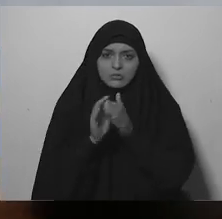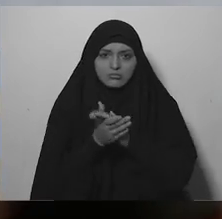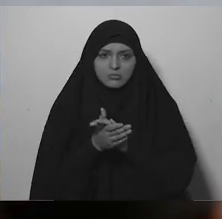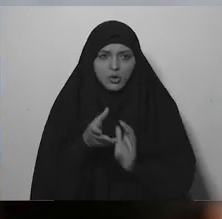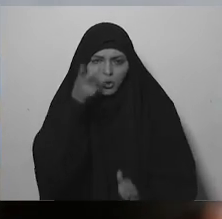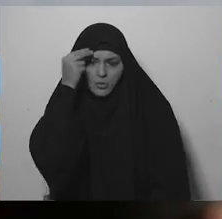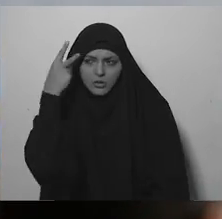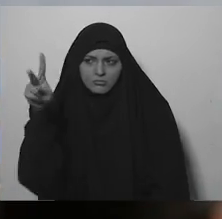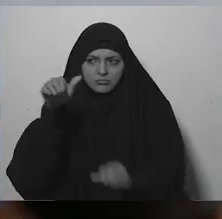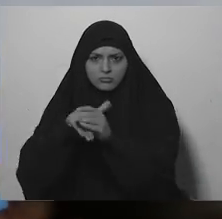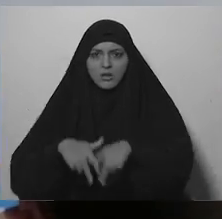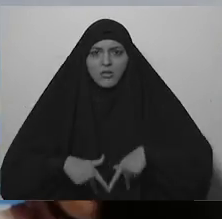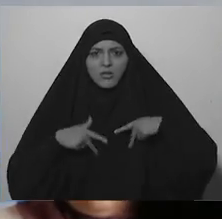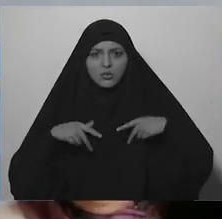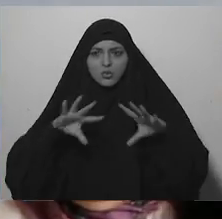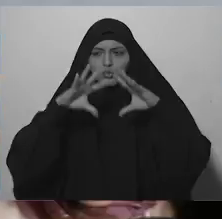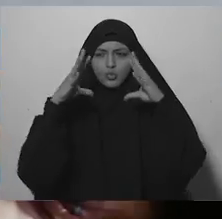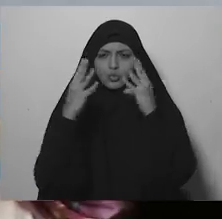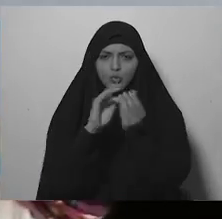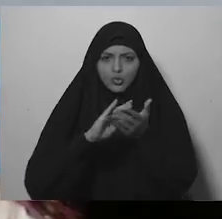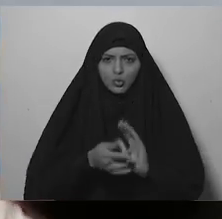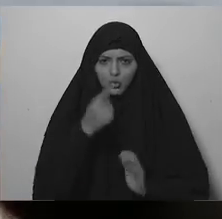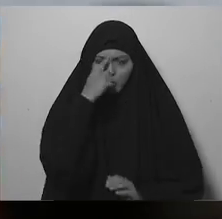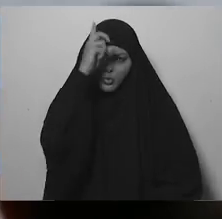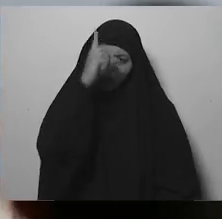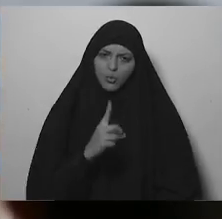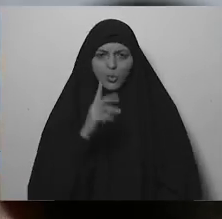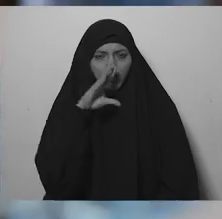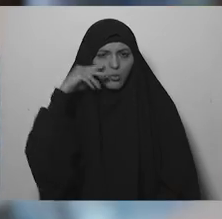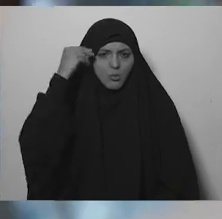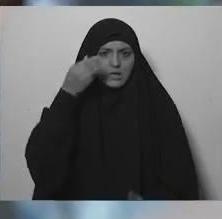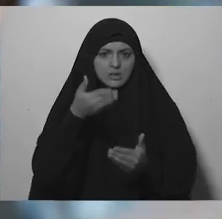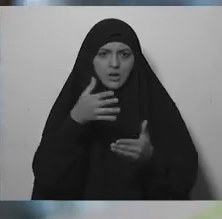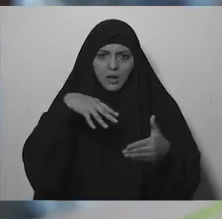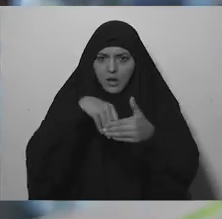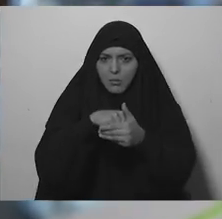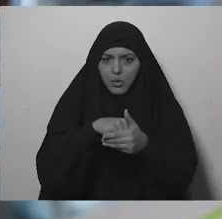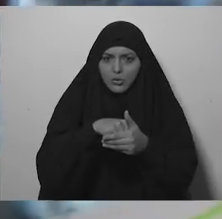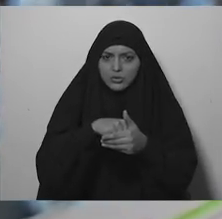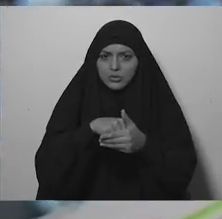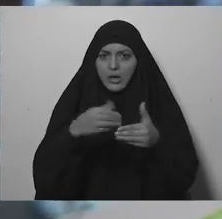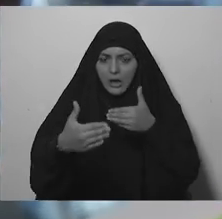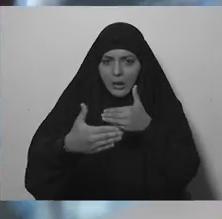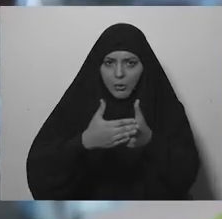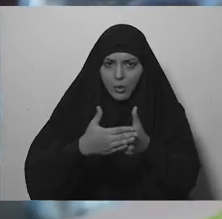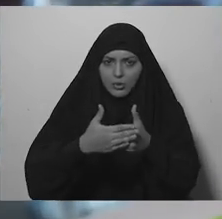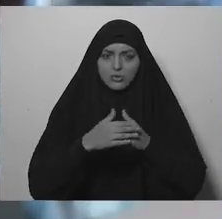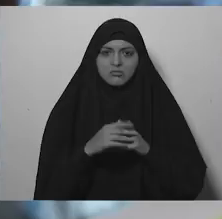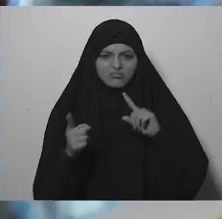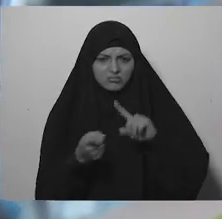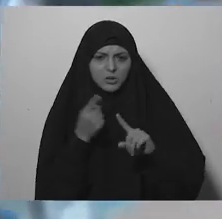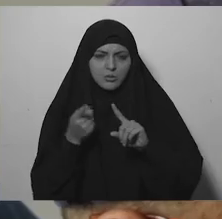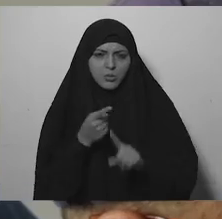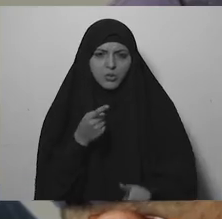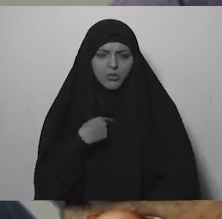sociale, comprendre leur vécu, et tout ça dans une perspective de droits humains. Dans cette approche, ce qui nous importe,